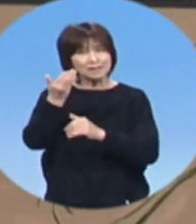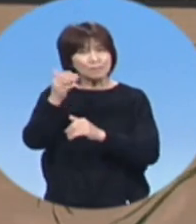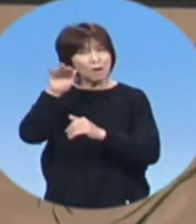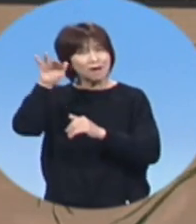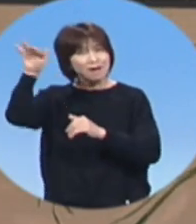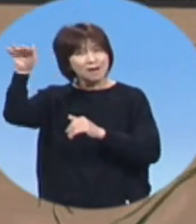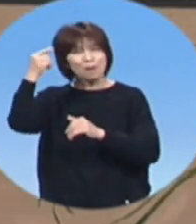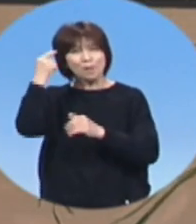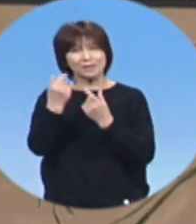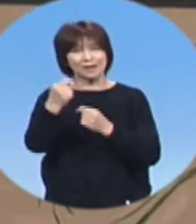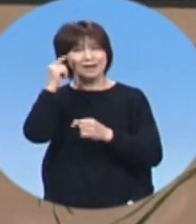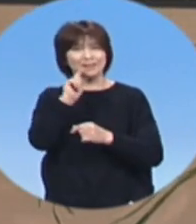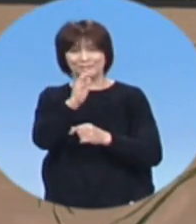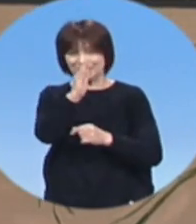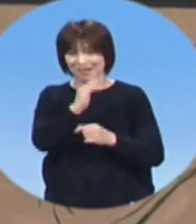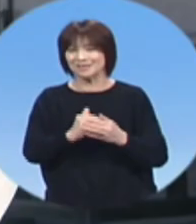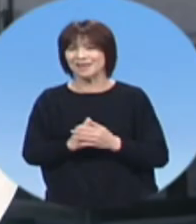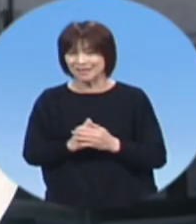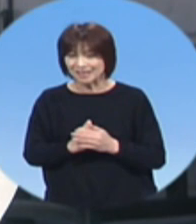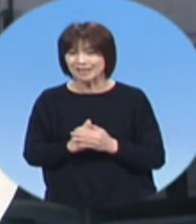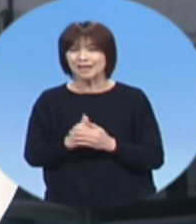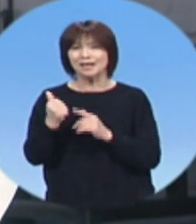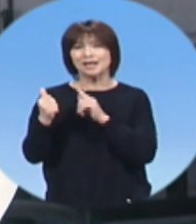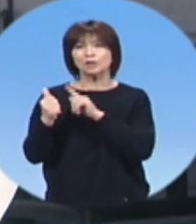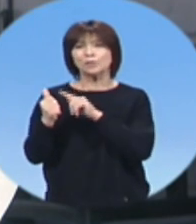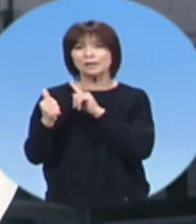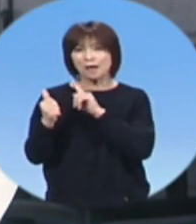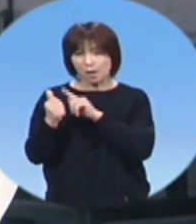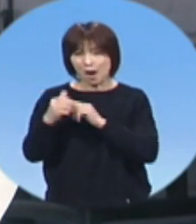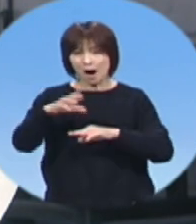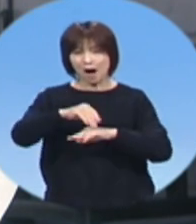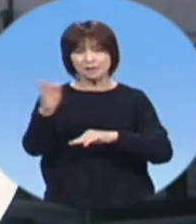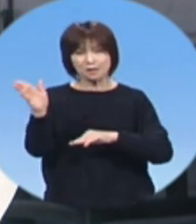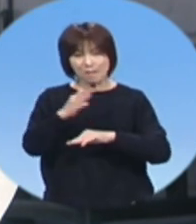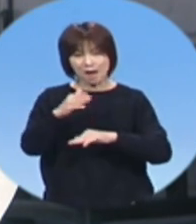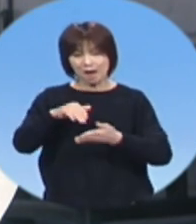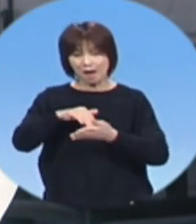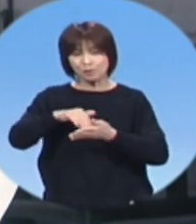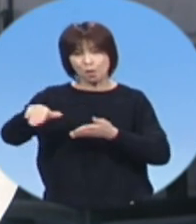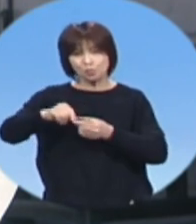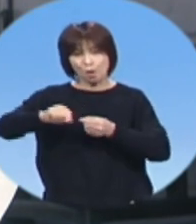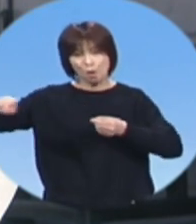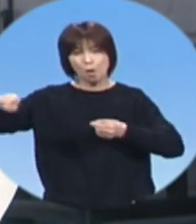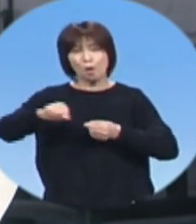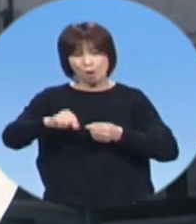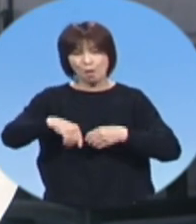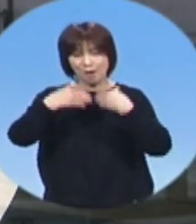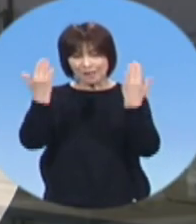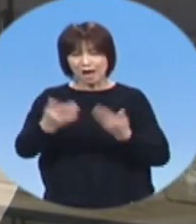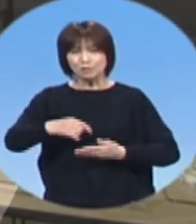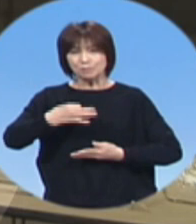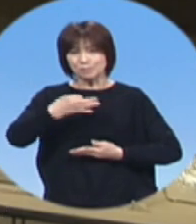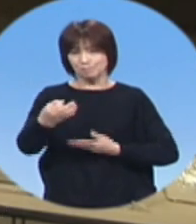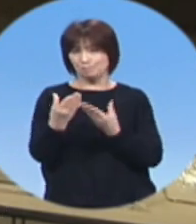ら考えてみてください。伊能忠敬は最初の頃の測量の費用をほとんど自費で賄